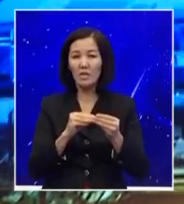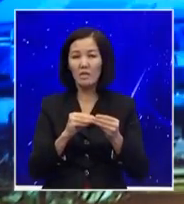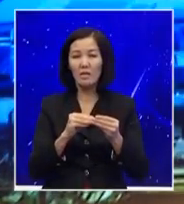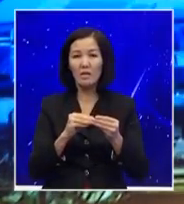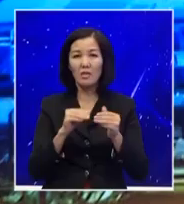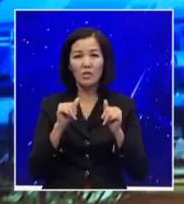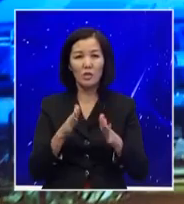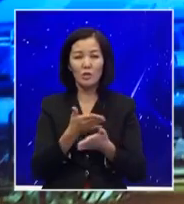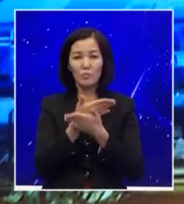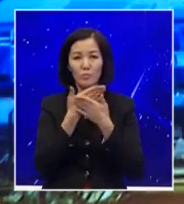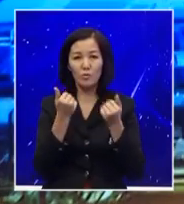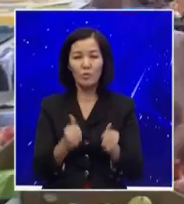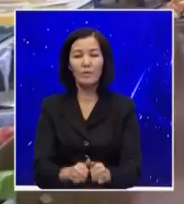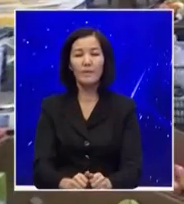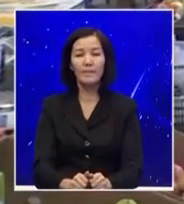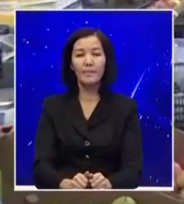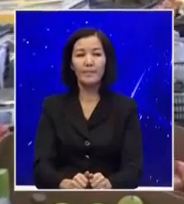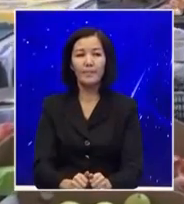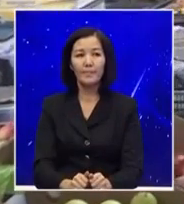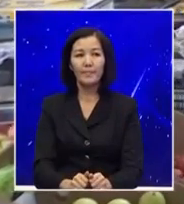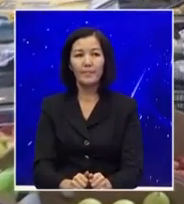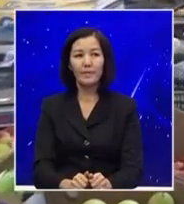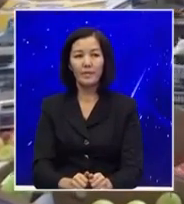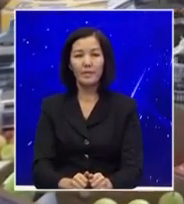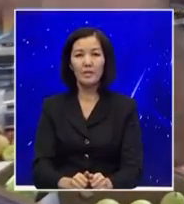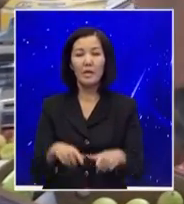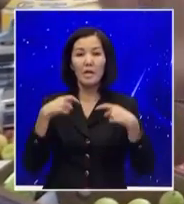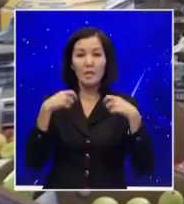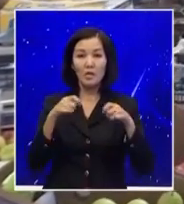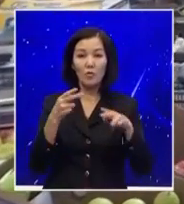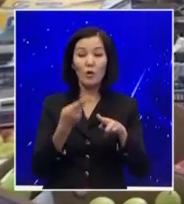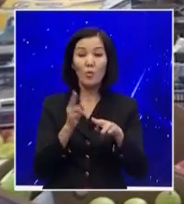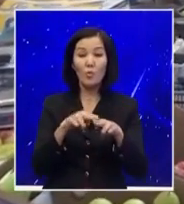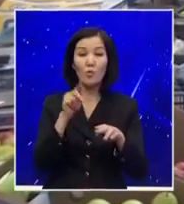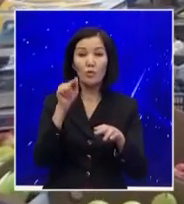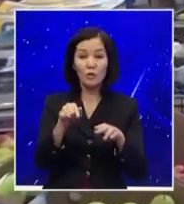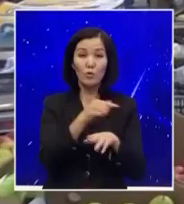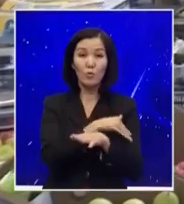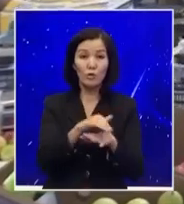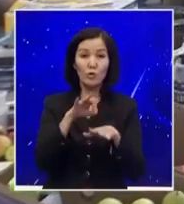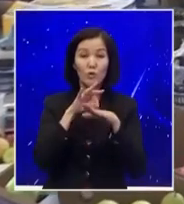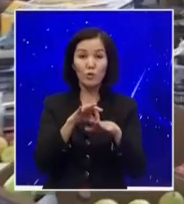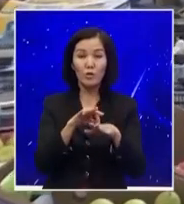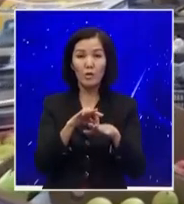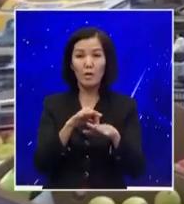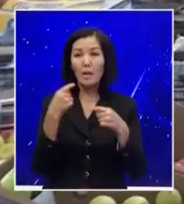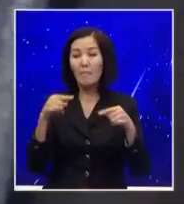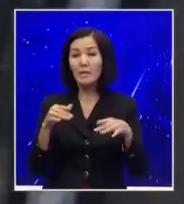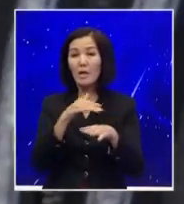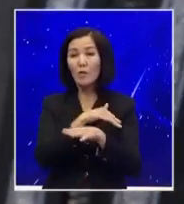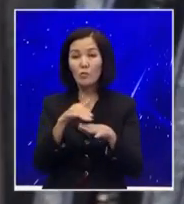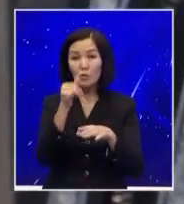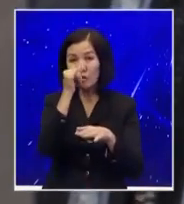нәтиже жоқ. Торговля осы көшеде ғана жүреді. Ана көшеде бесполезно тұруға. Мен не айтам, соны